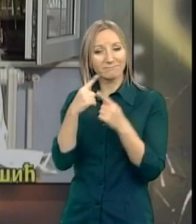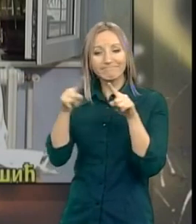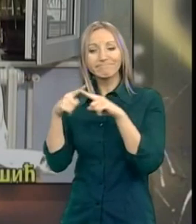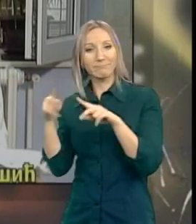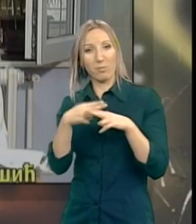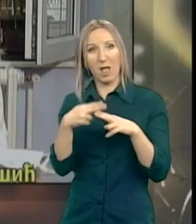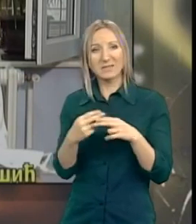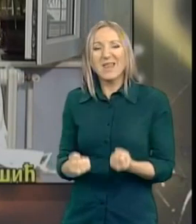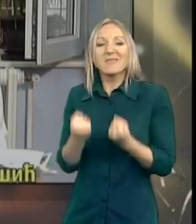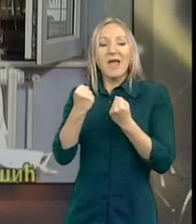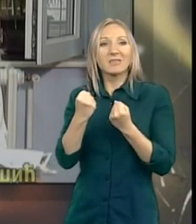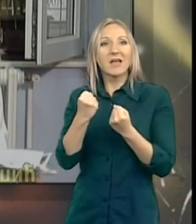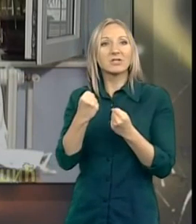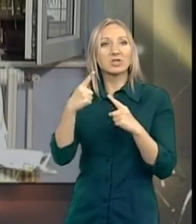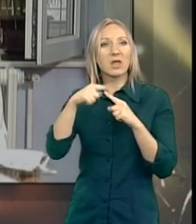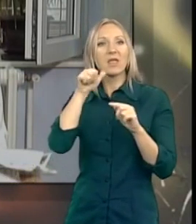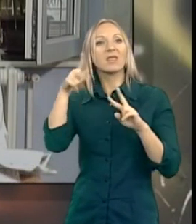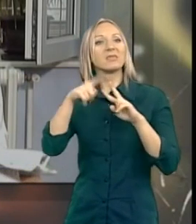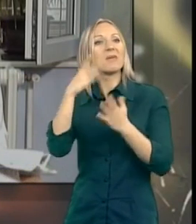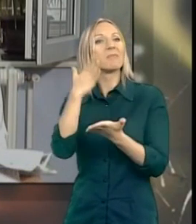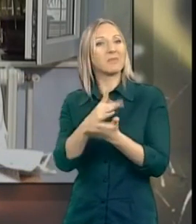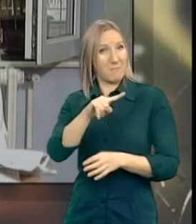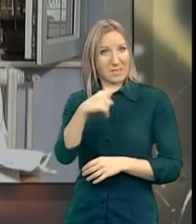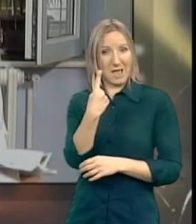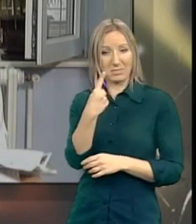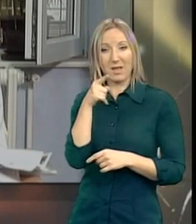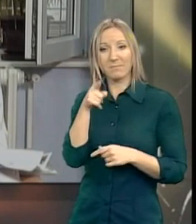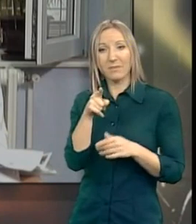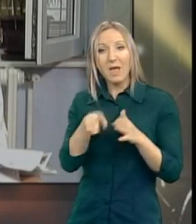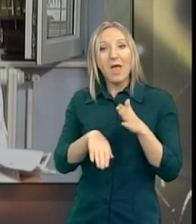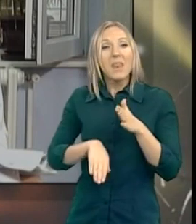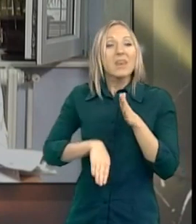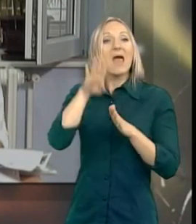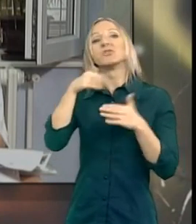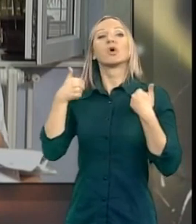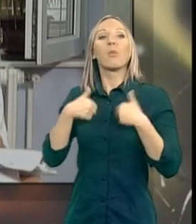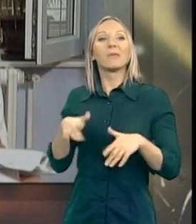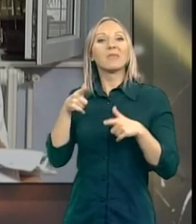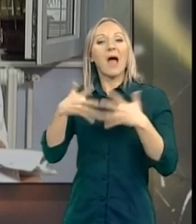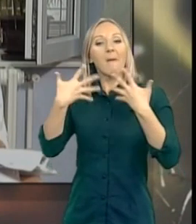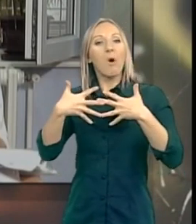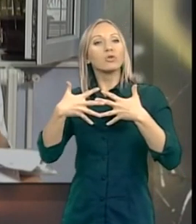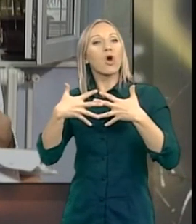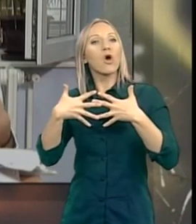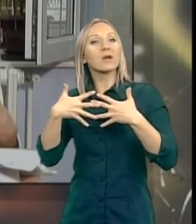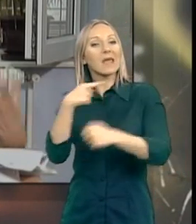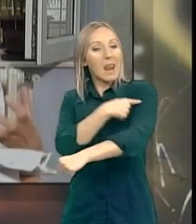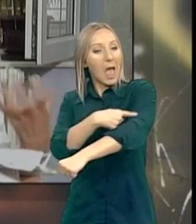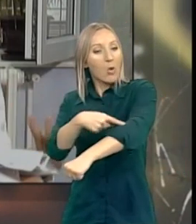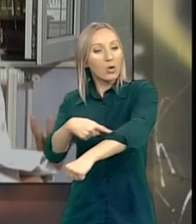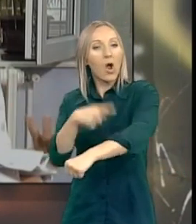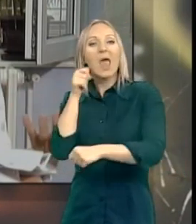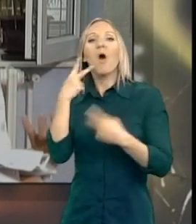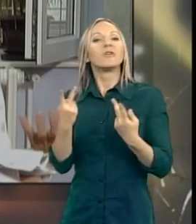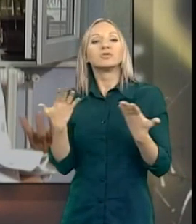Gde je najveći gubitak tih motornih neurona, koji su jako važni da daju